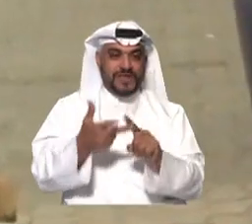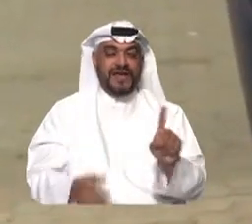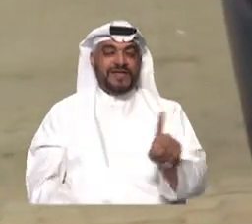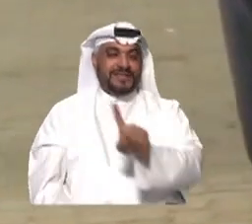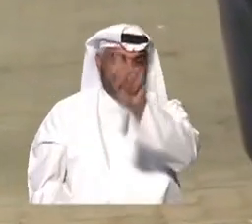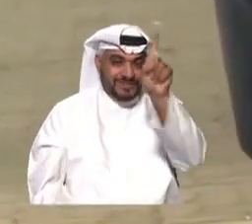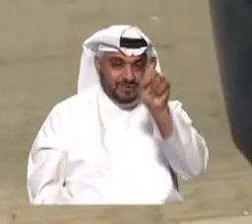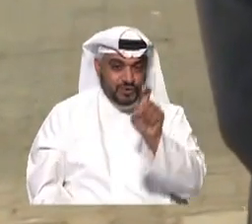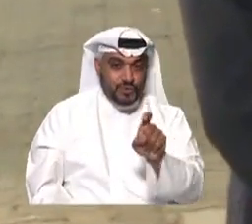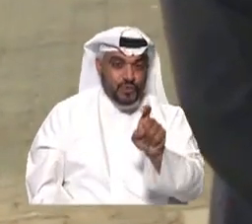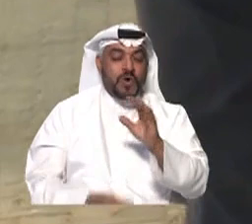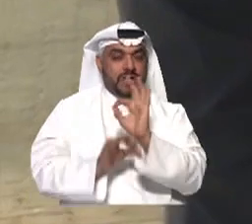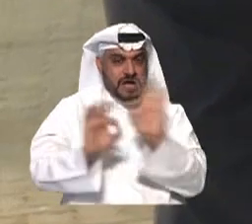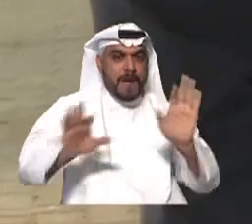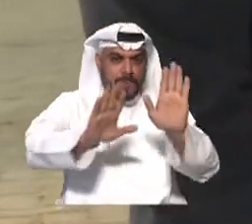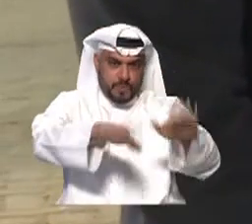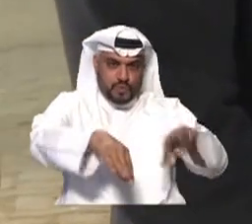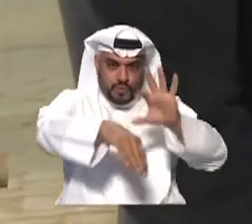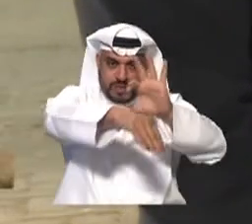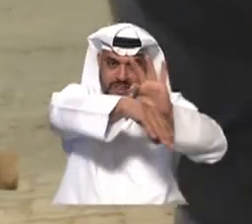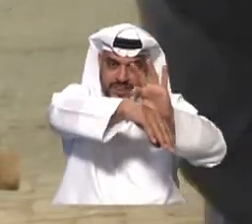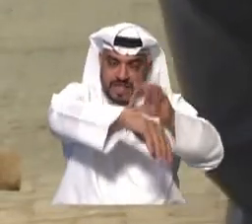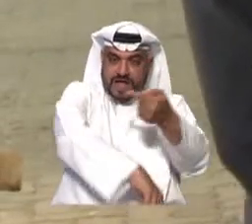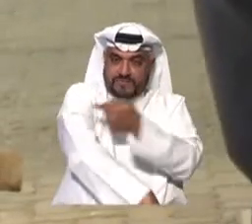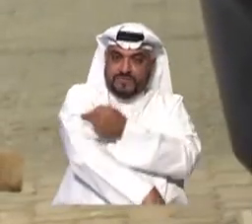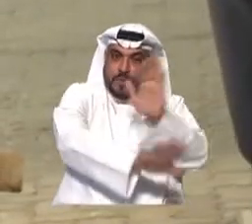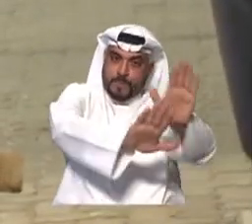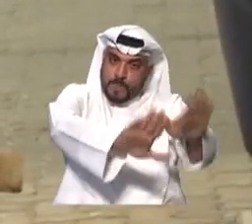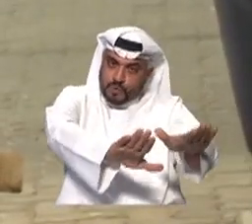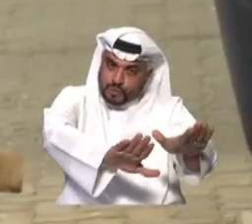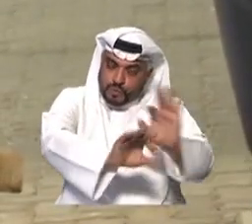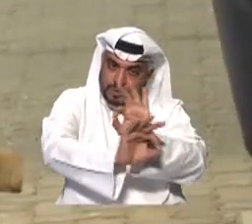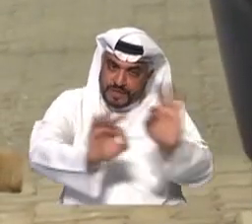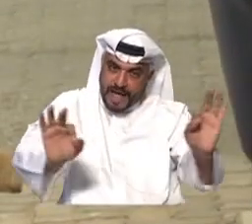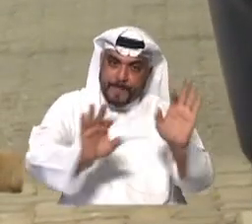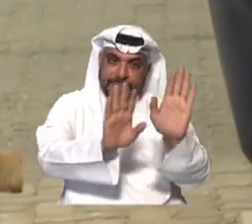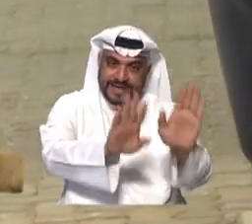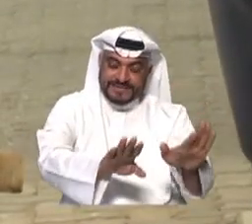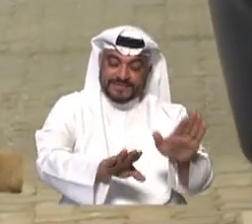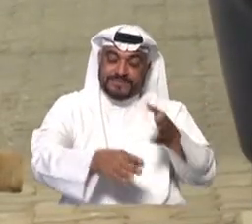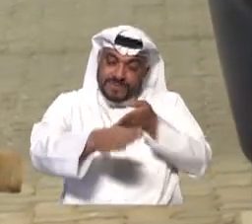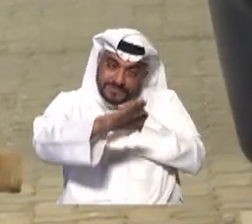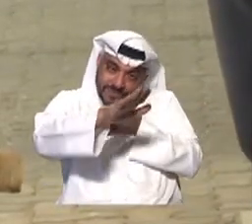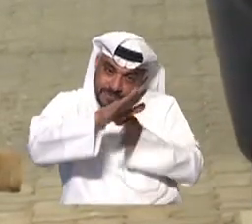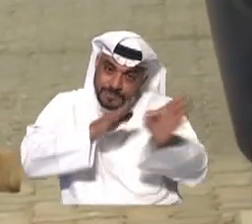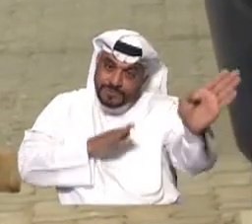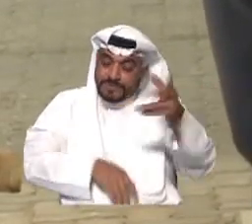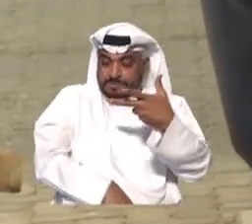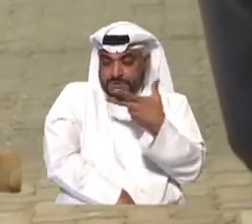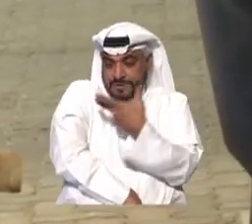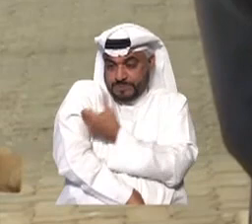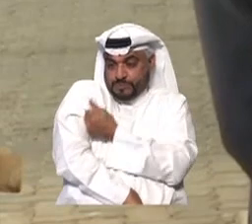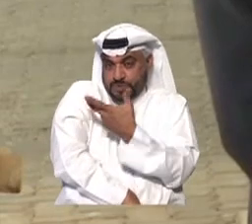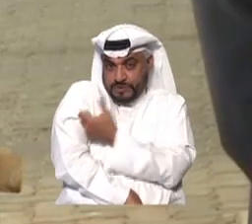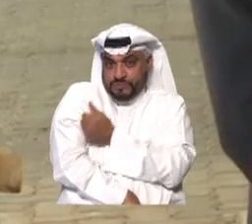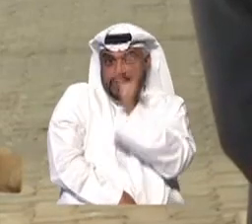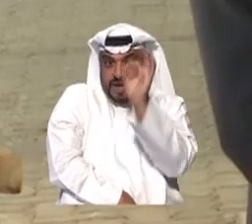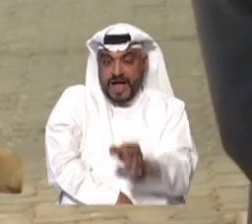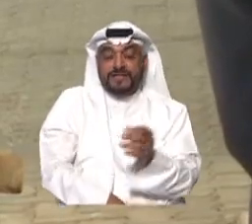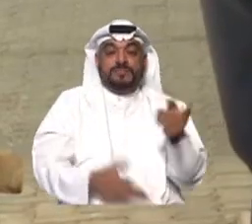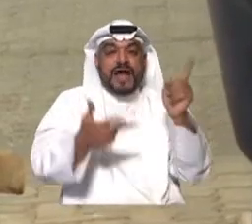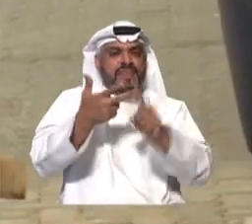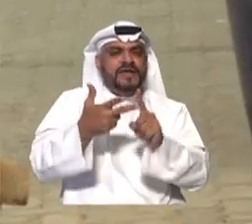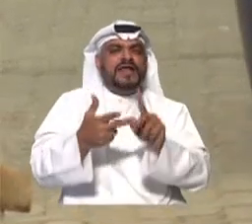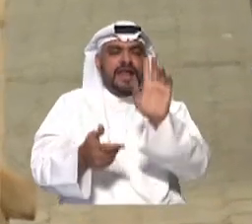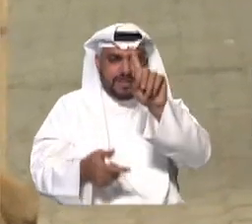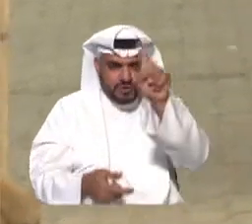بالنسبه للطاقم الطبي، وايضا نوضح للمشاهدين بالنسبه للمغادره لابد التطعيم، اما الدخول ايضا نوضح اكثر